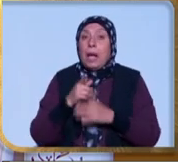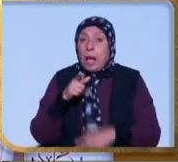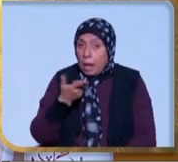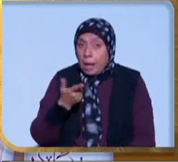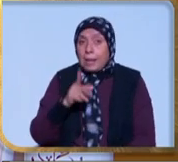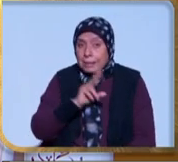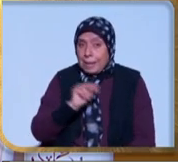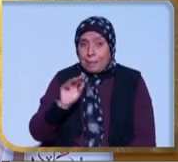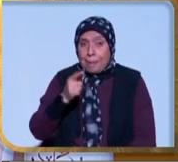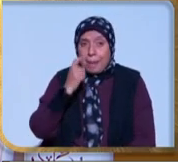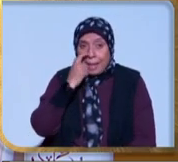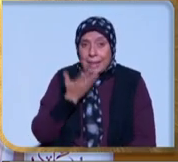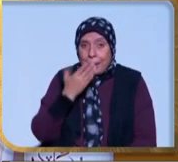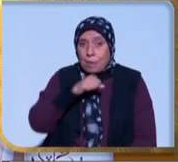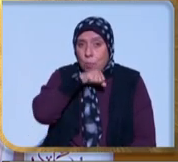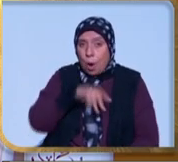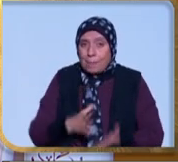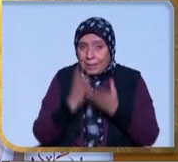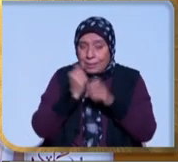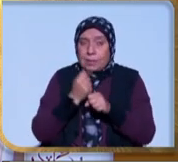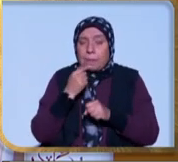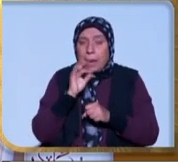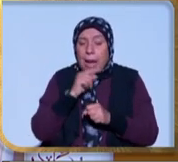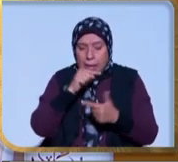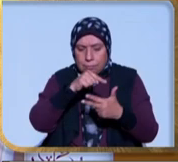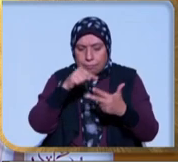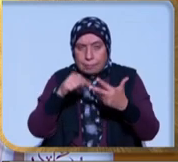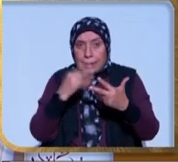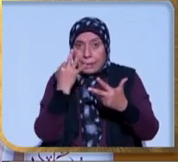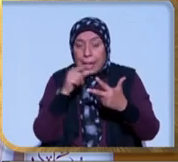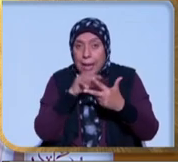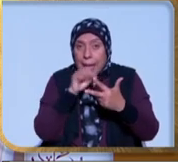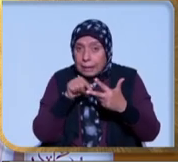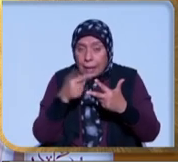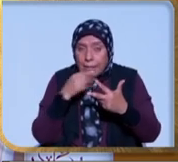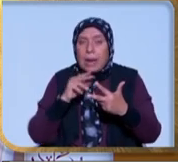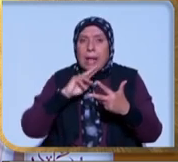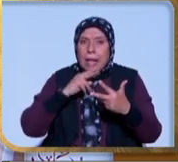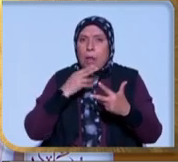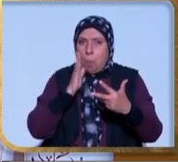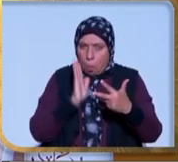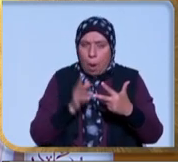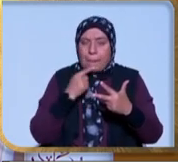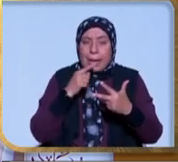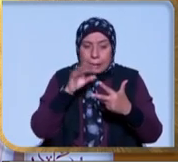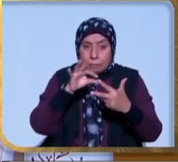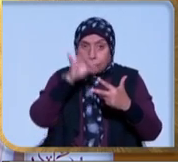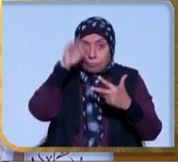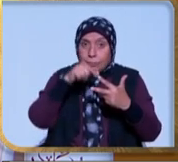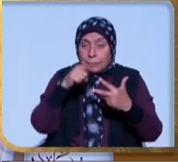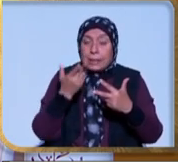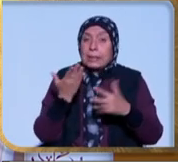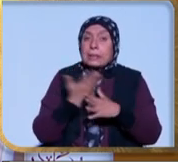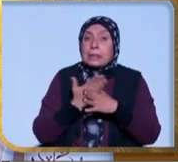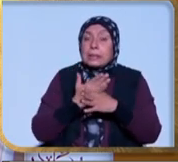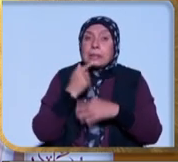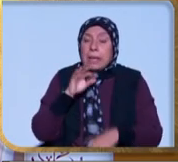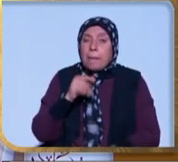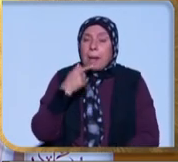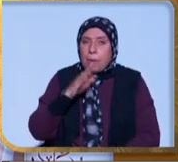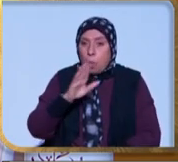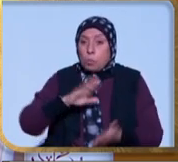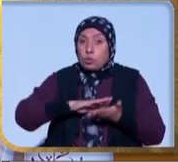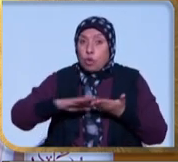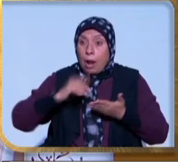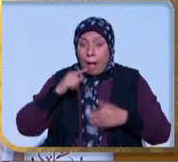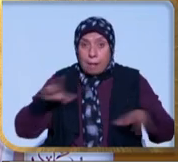من ضمن الثلاث أمور اللي قالها كان الإصلاح بين الناس، لأنه الكذب في حد ذاته كبيرة من الكبائر، لا يجوز للمؤمن